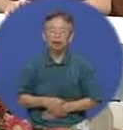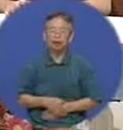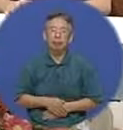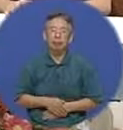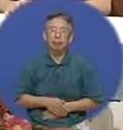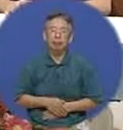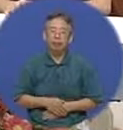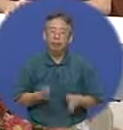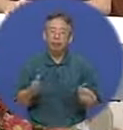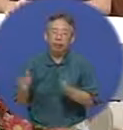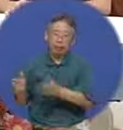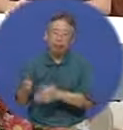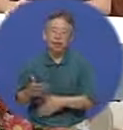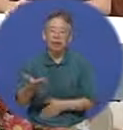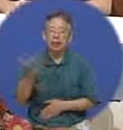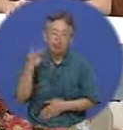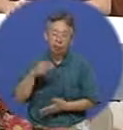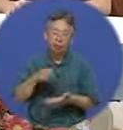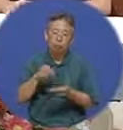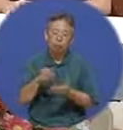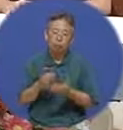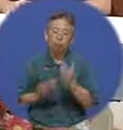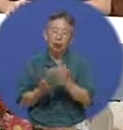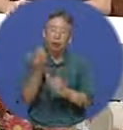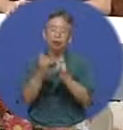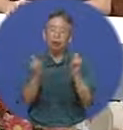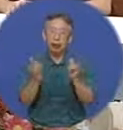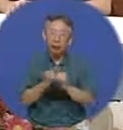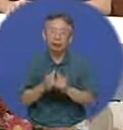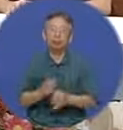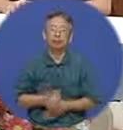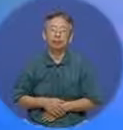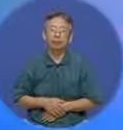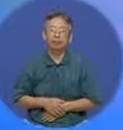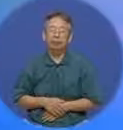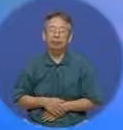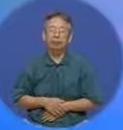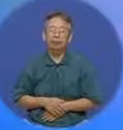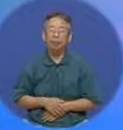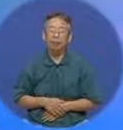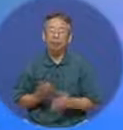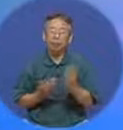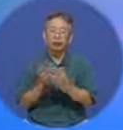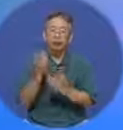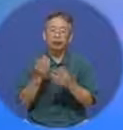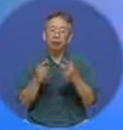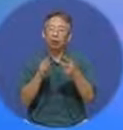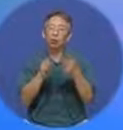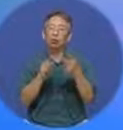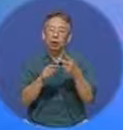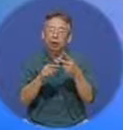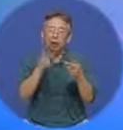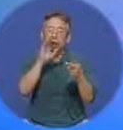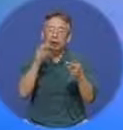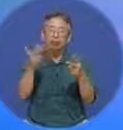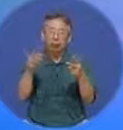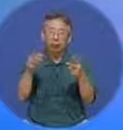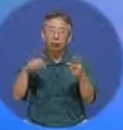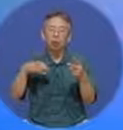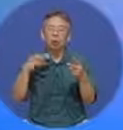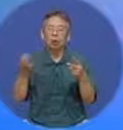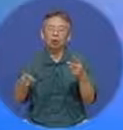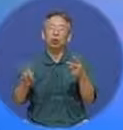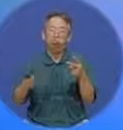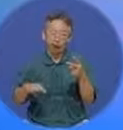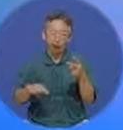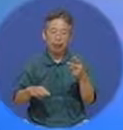で先週のプレゼント当選者の発表です。 プレゼントはオレンジムースでした。当選されたのは和歌山市の豊田さん、上富田町